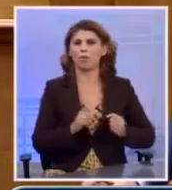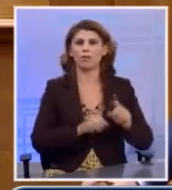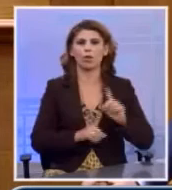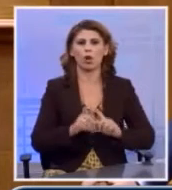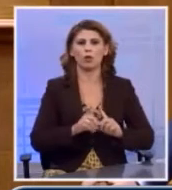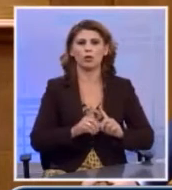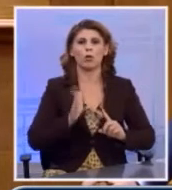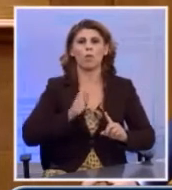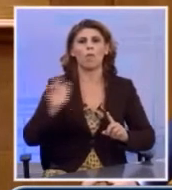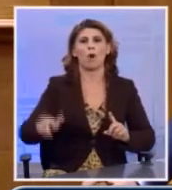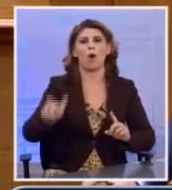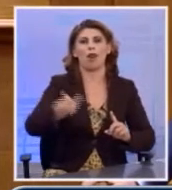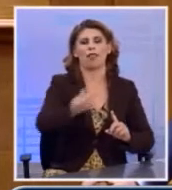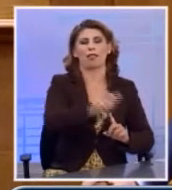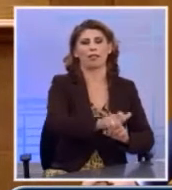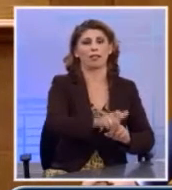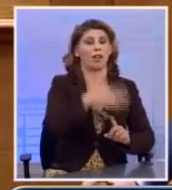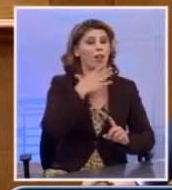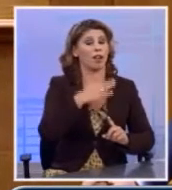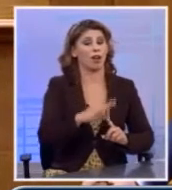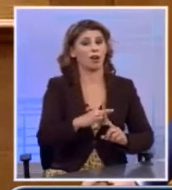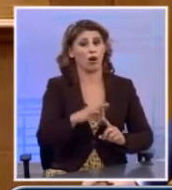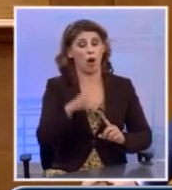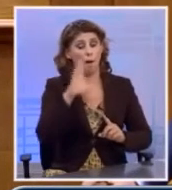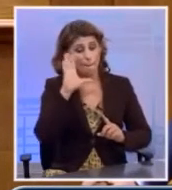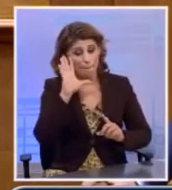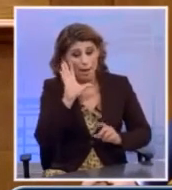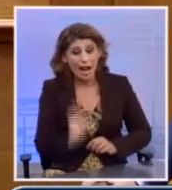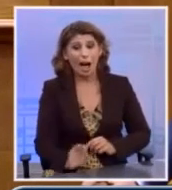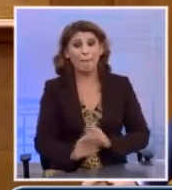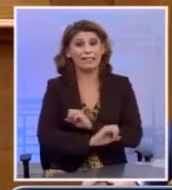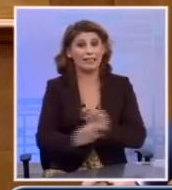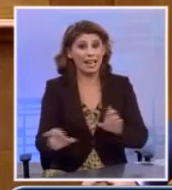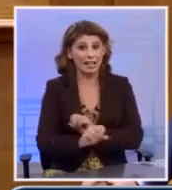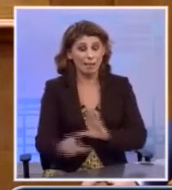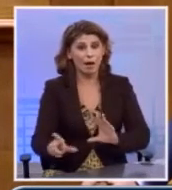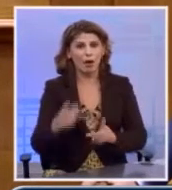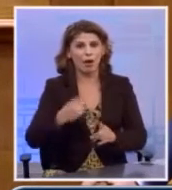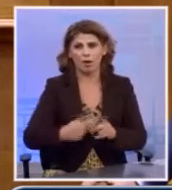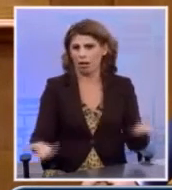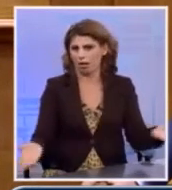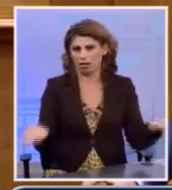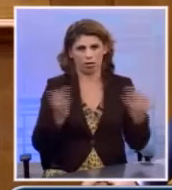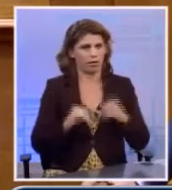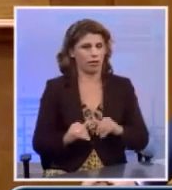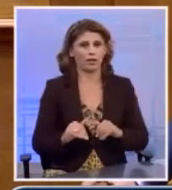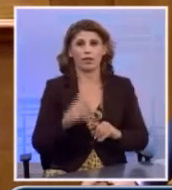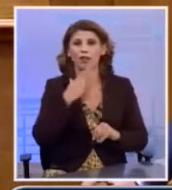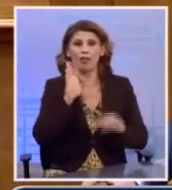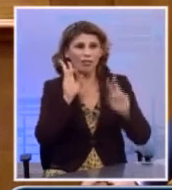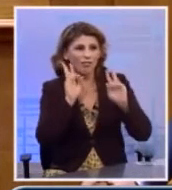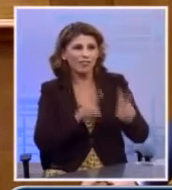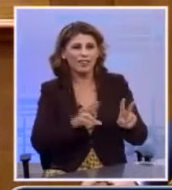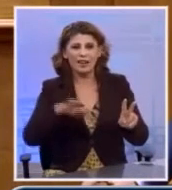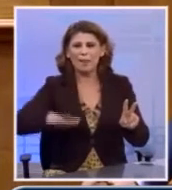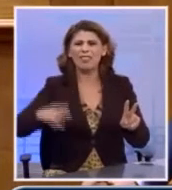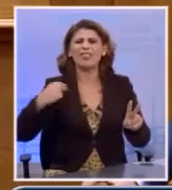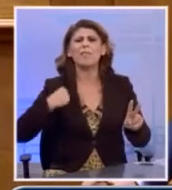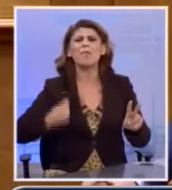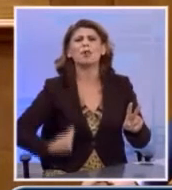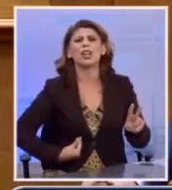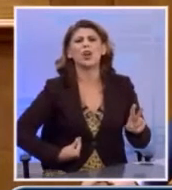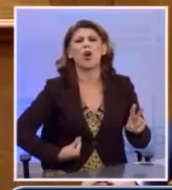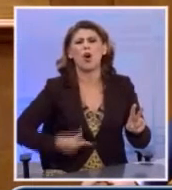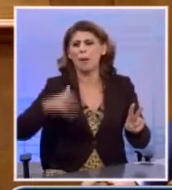στερούνται το δικαίωμα της αντικειμενικής και πλουραλιστικής ενημέρωσης, διότι πλέον έχει γίνει φανερό και σε ένα παιδί του